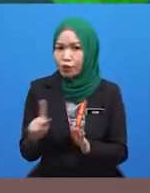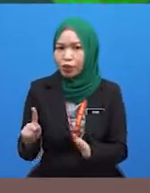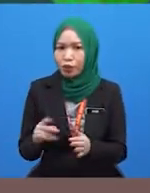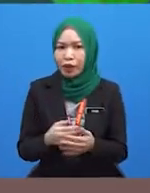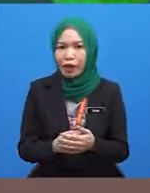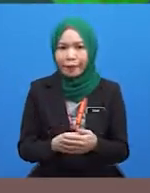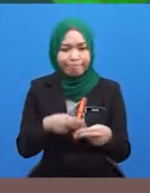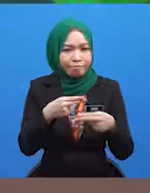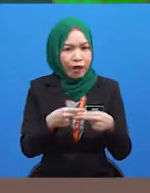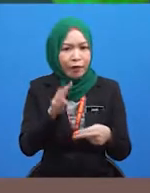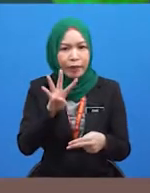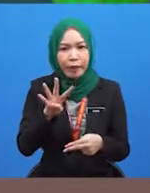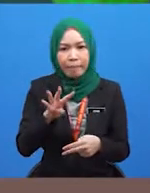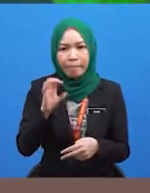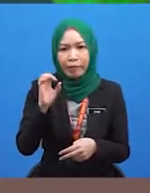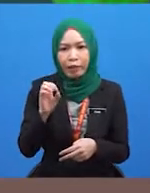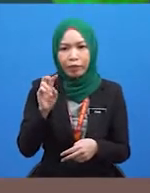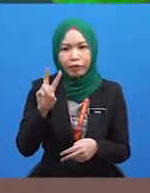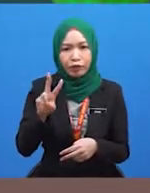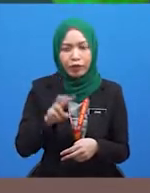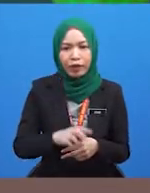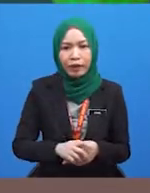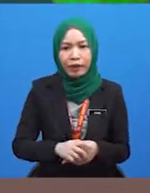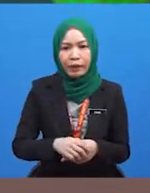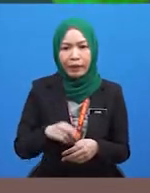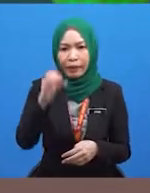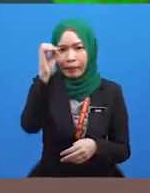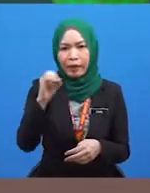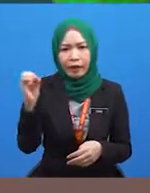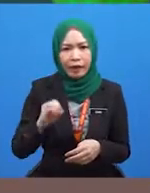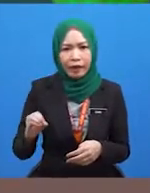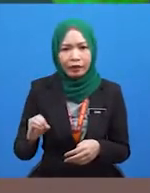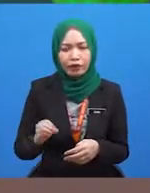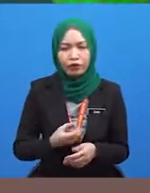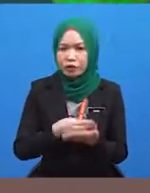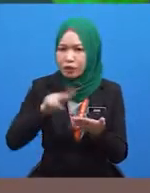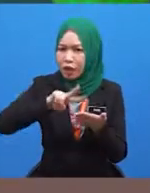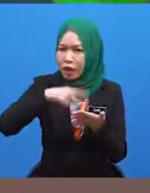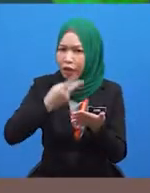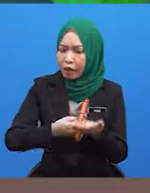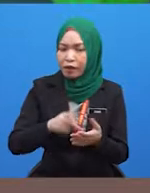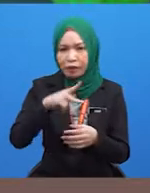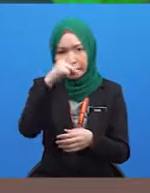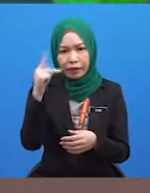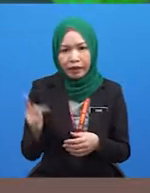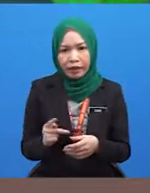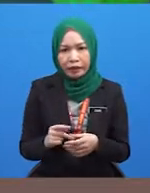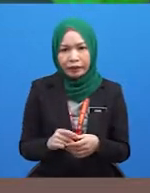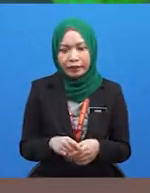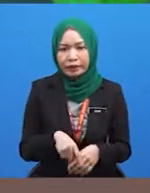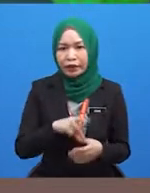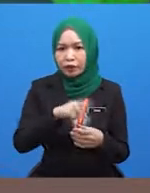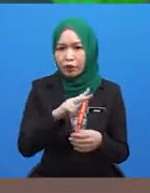hampir 42% perniagaan baharu gagal kerana produk yang mereka tawarkan